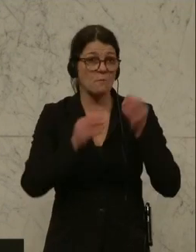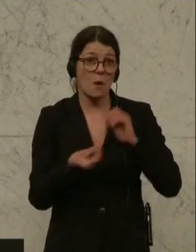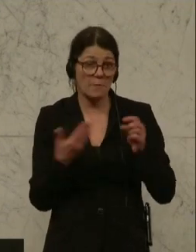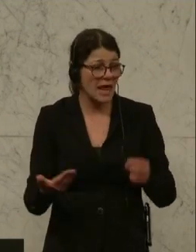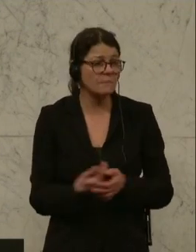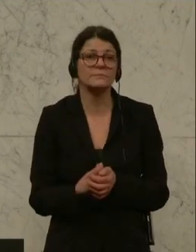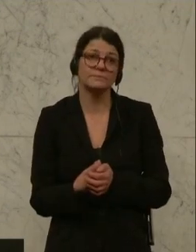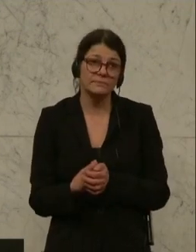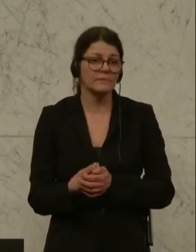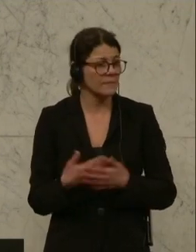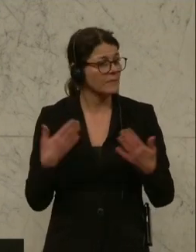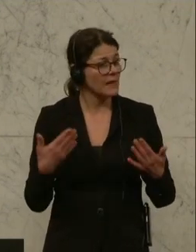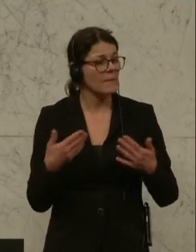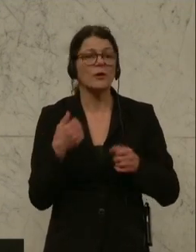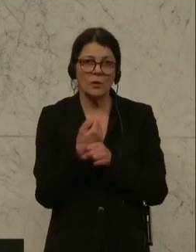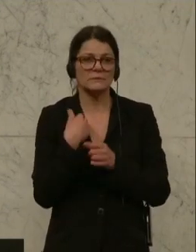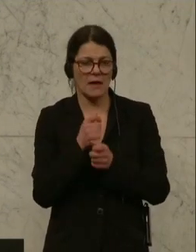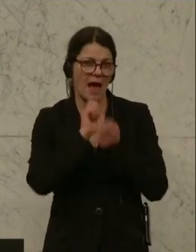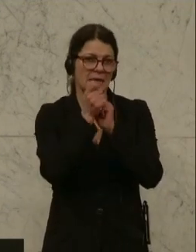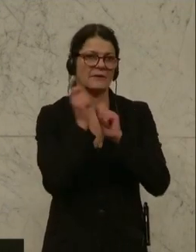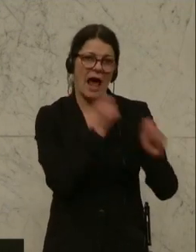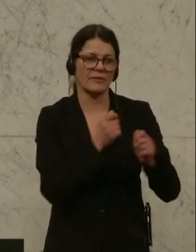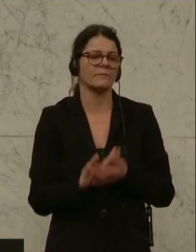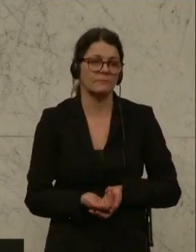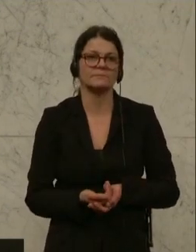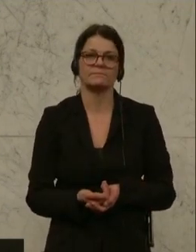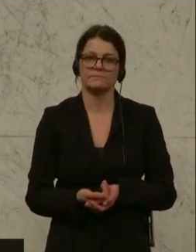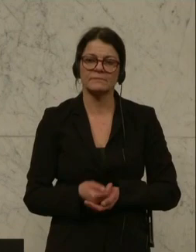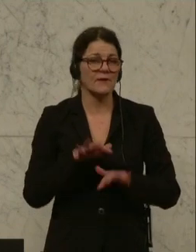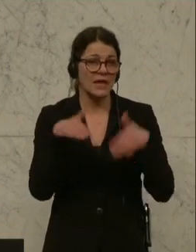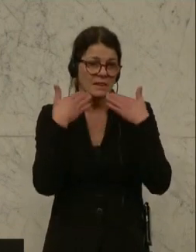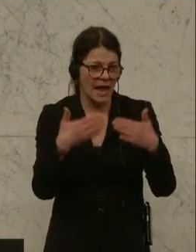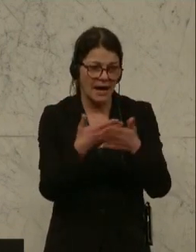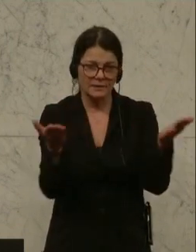und das stellen wir mit diesen Abänderungsantrag auch sicher vielen Dank